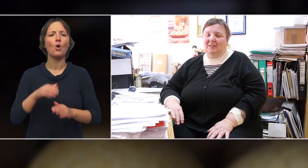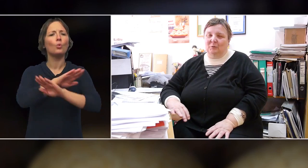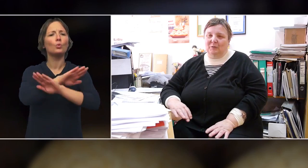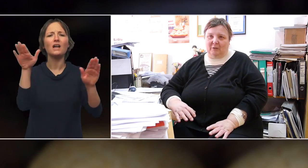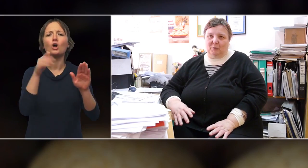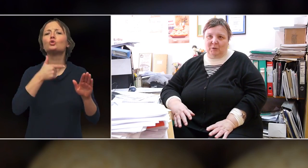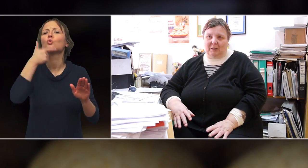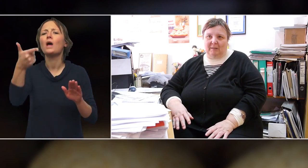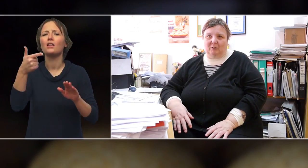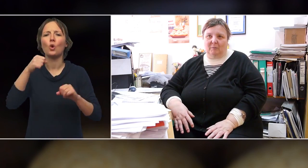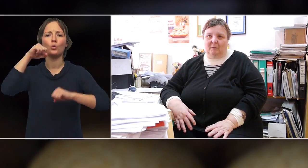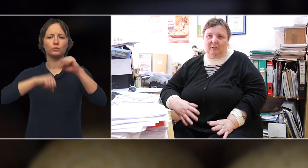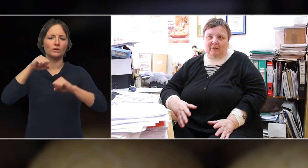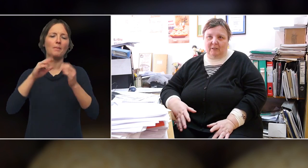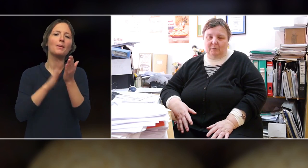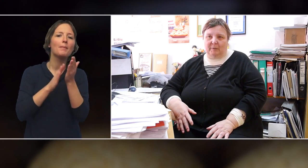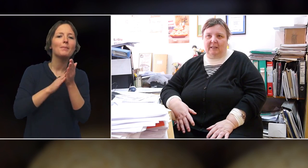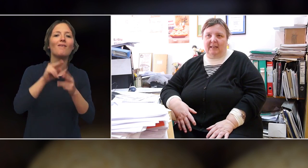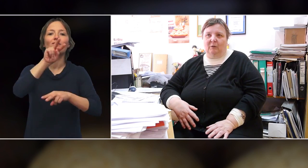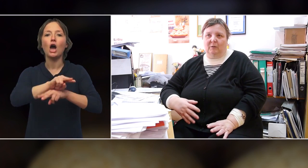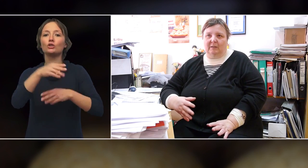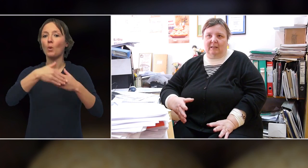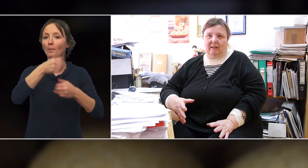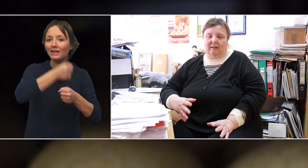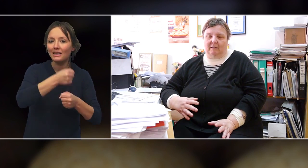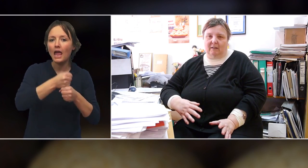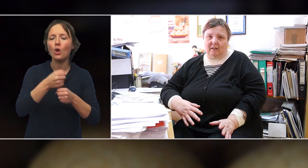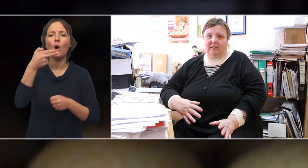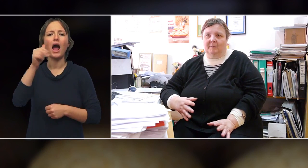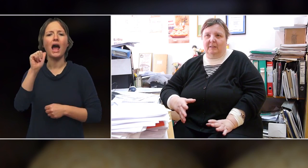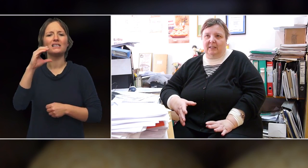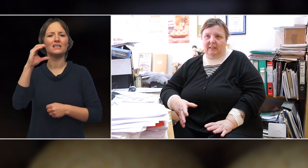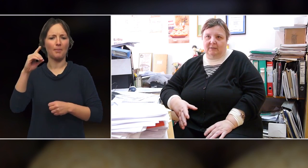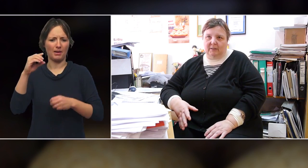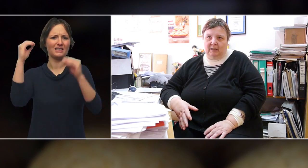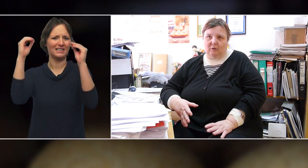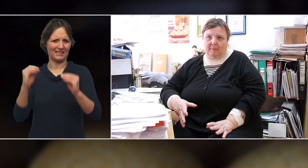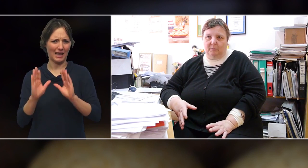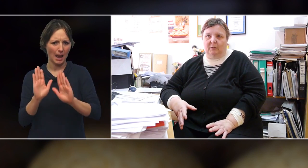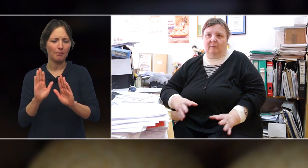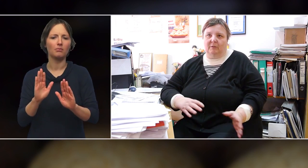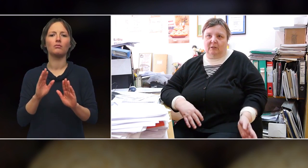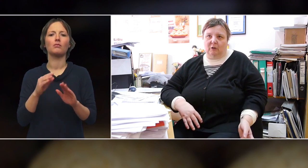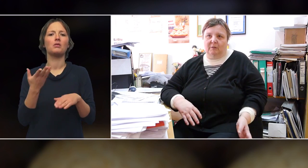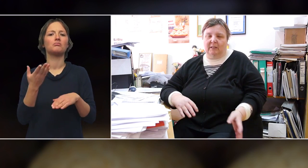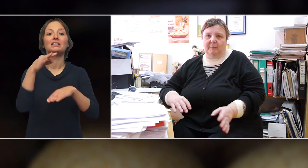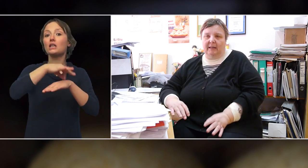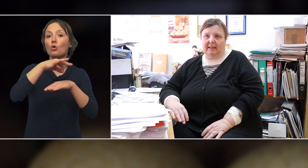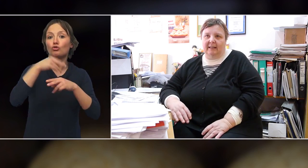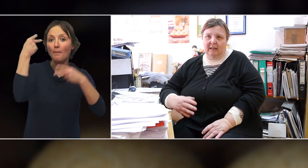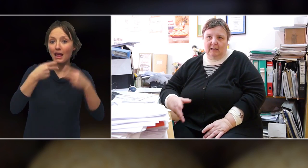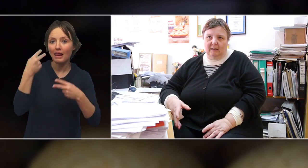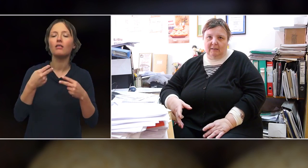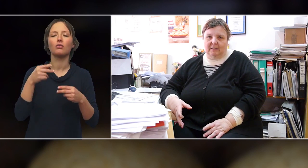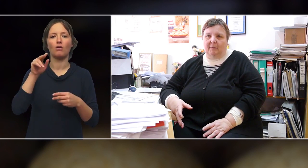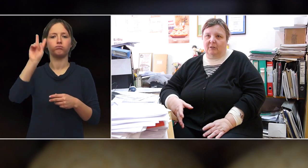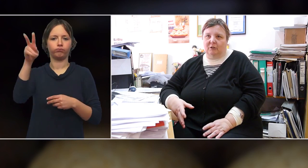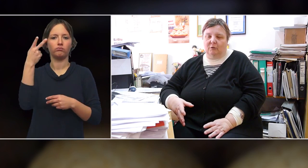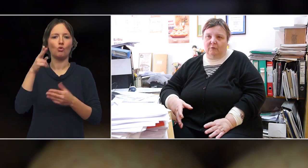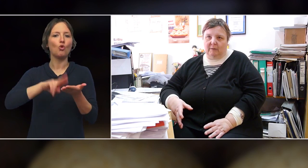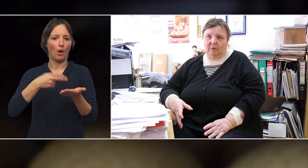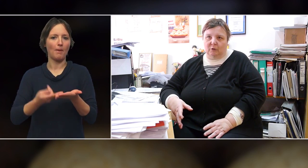Za vsa zunanja usposabljanja, ko imamo to varstvo pri delu, za HASAP, za vse te stvari, ko je pač potrebno za zdravstvene preglede,